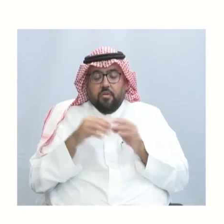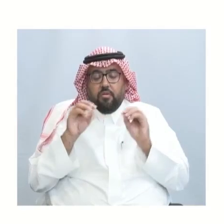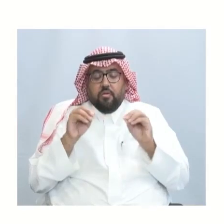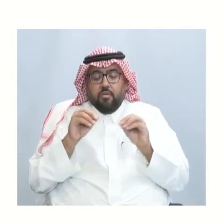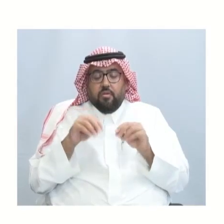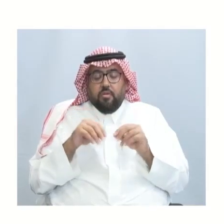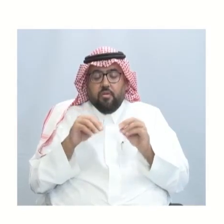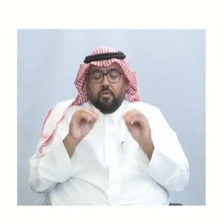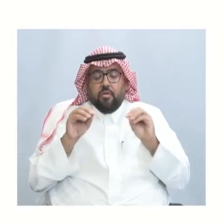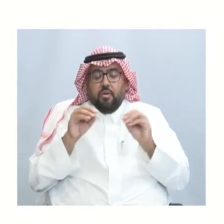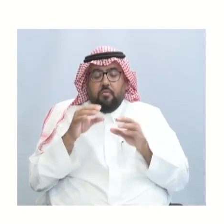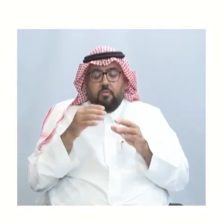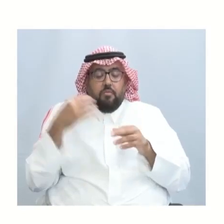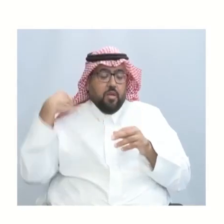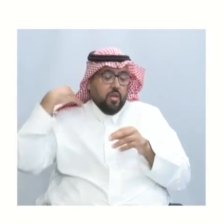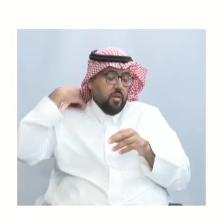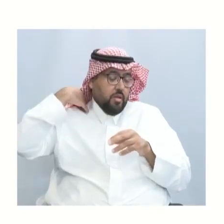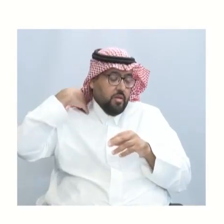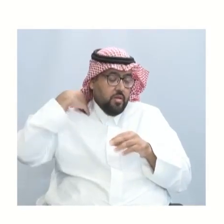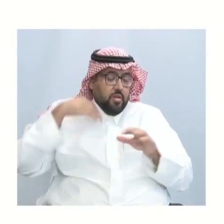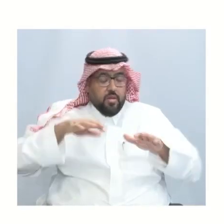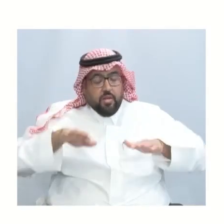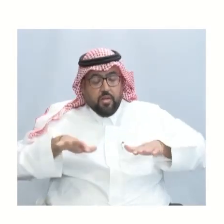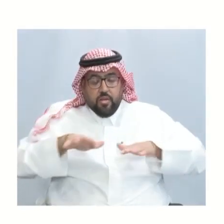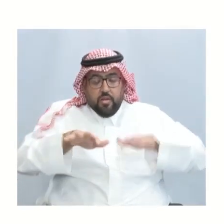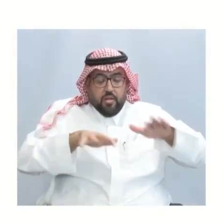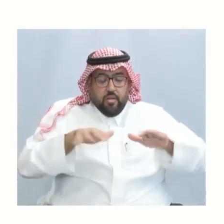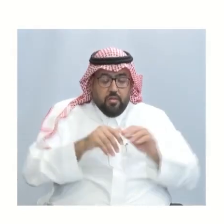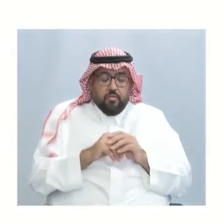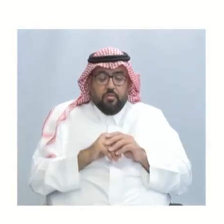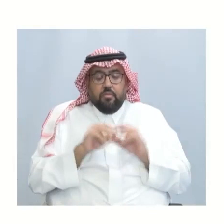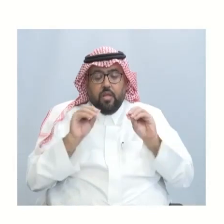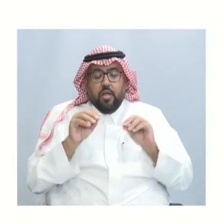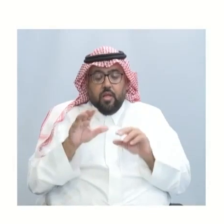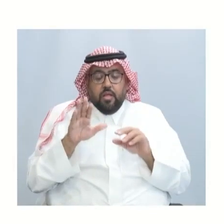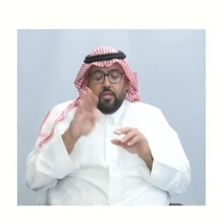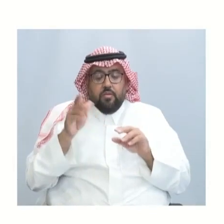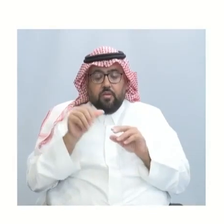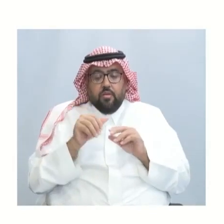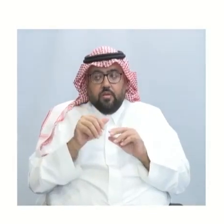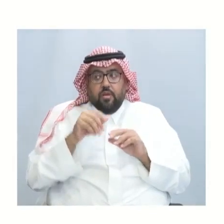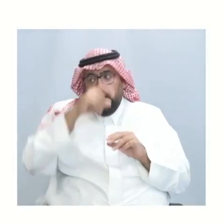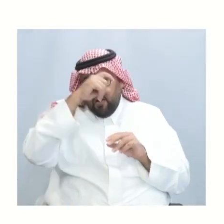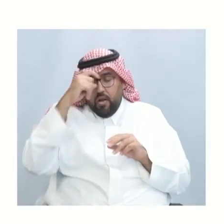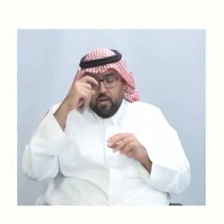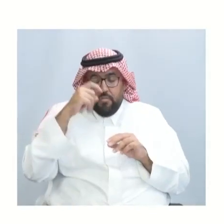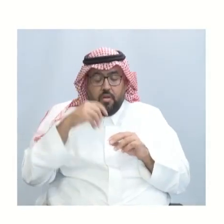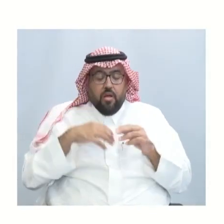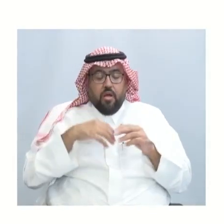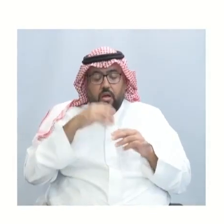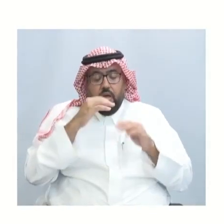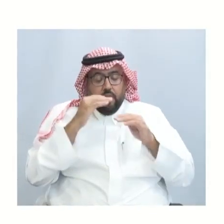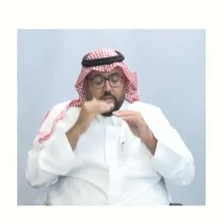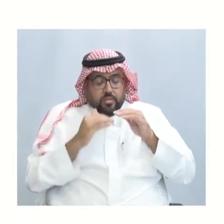نفس تركيب العظم في منطقه الكتف مثل الزواحف كروموسومات عباره عن خليط بين الثديات والزواحف درجه حراره اجسامها اقل من